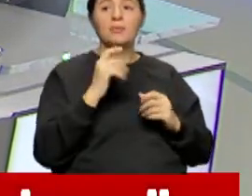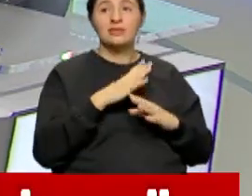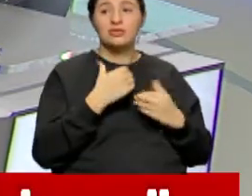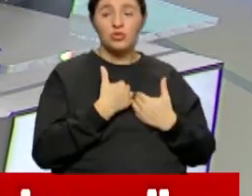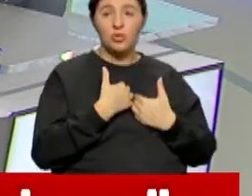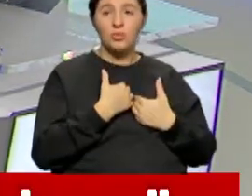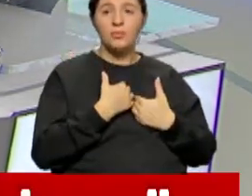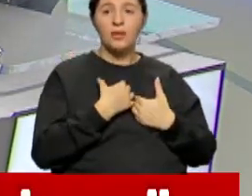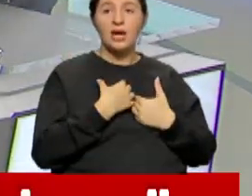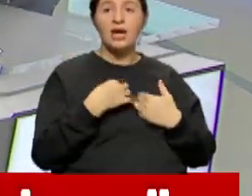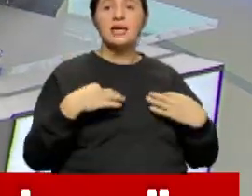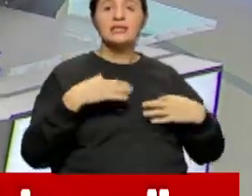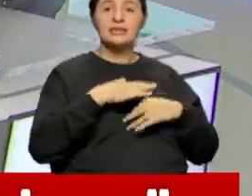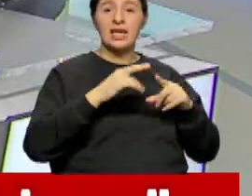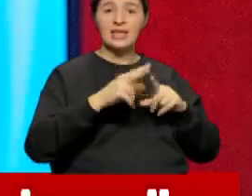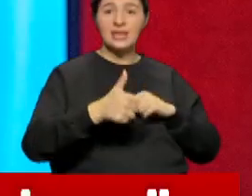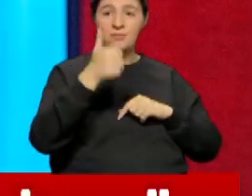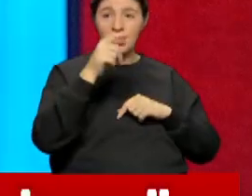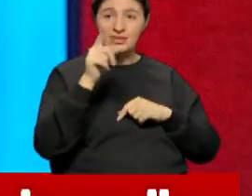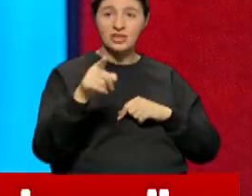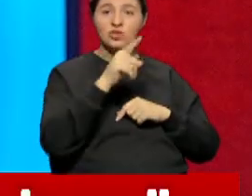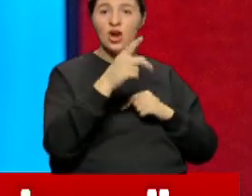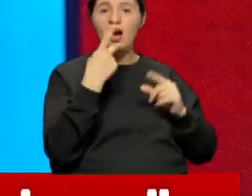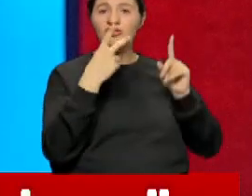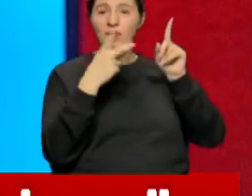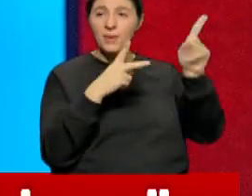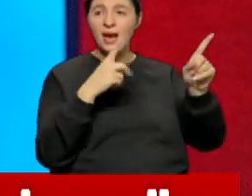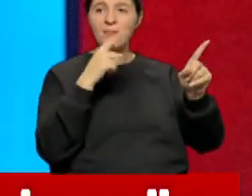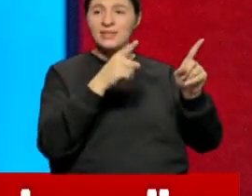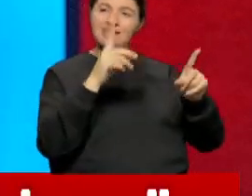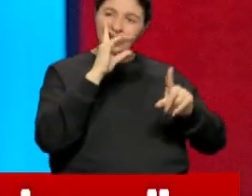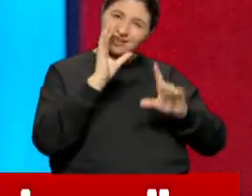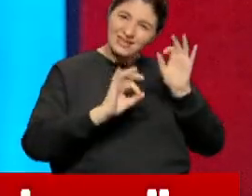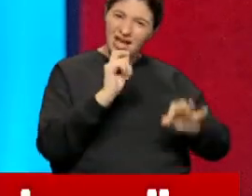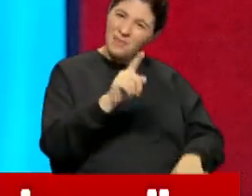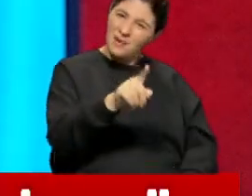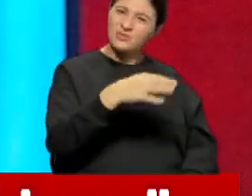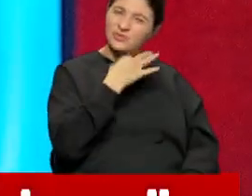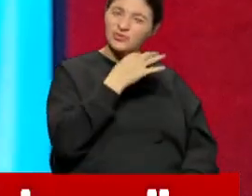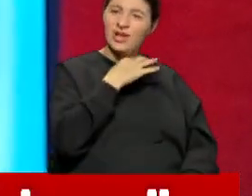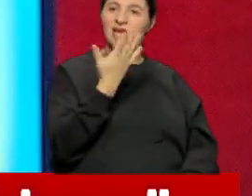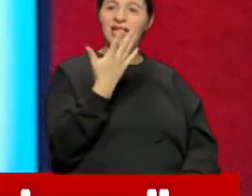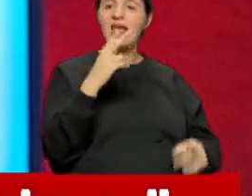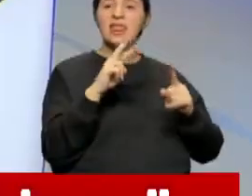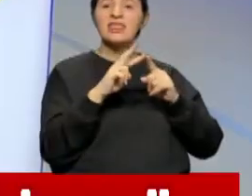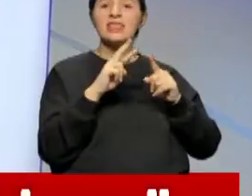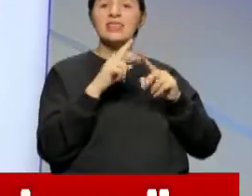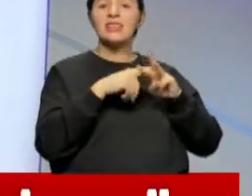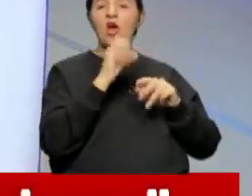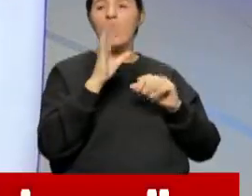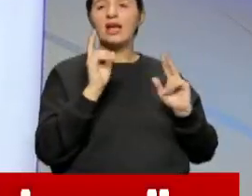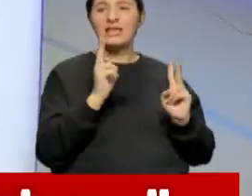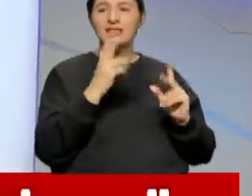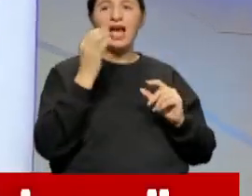Ee Sayın Nurettin nebahati'nin şu açıklamasını Bir de sen değerlendirir misin Neo klasik ekonomi